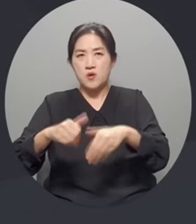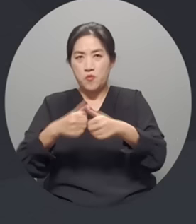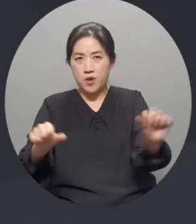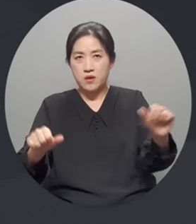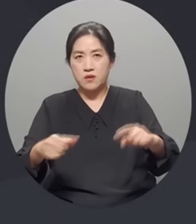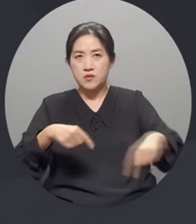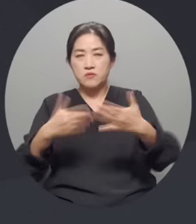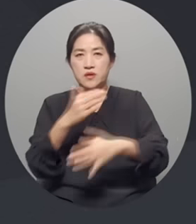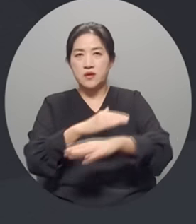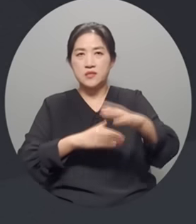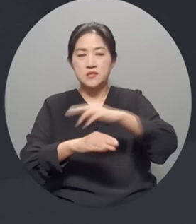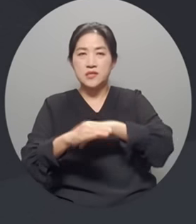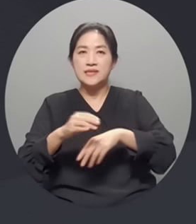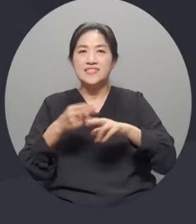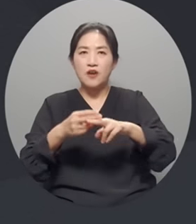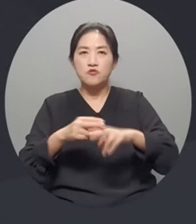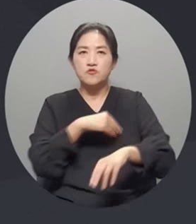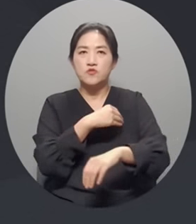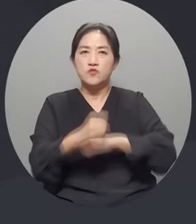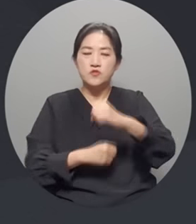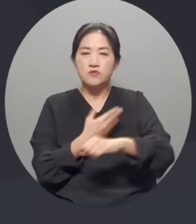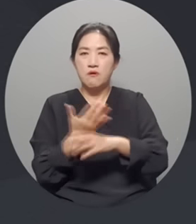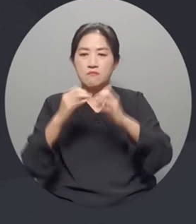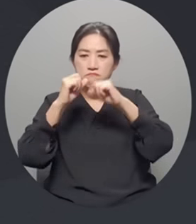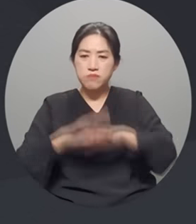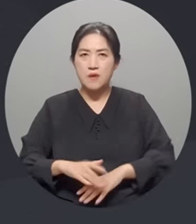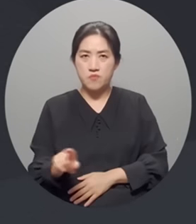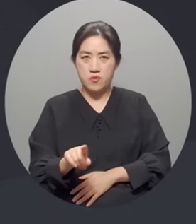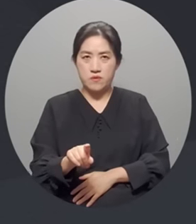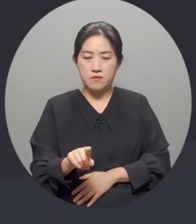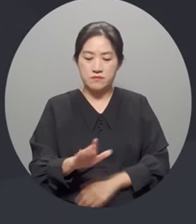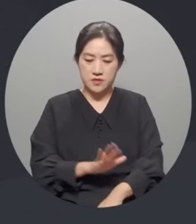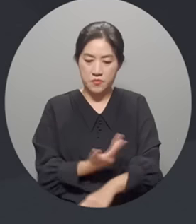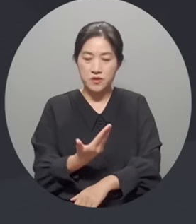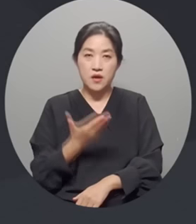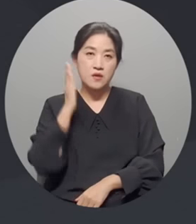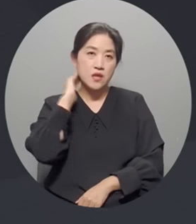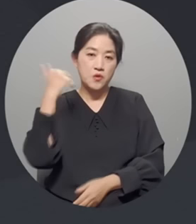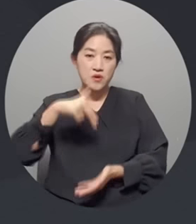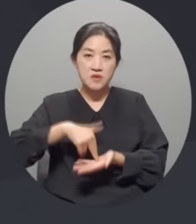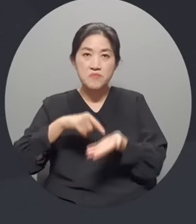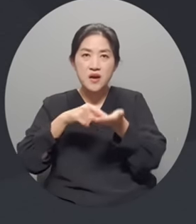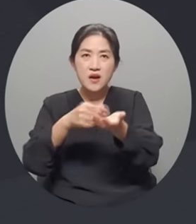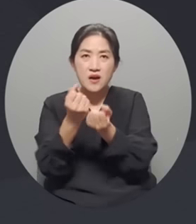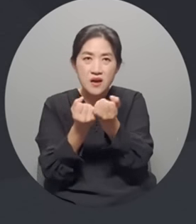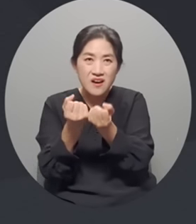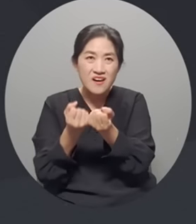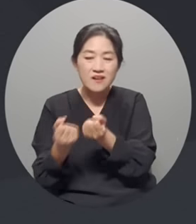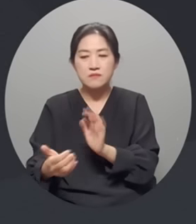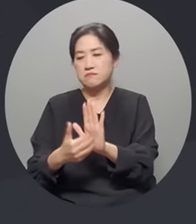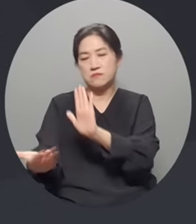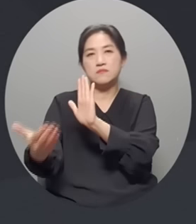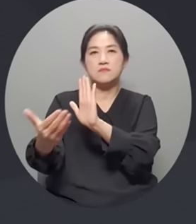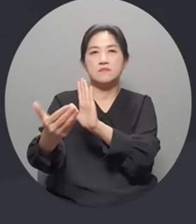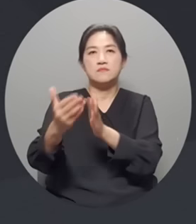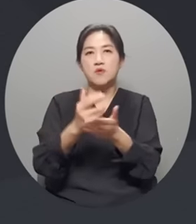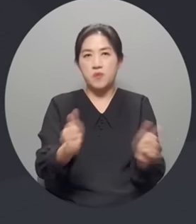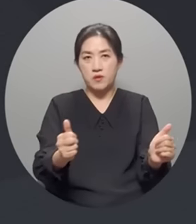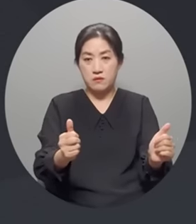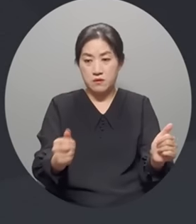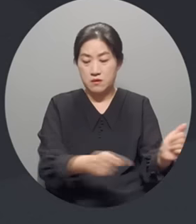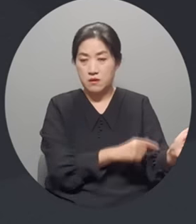정당의 자율성을 무력화시켰다고 했습니다. 대통령의 단순한 의견 개진이라는 주장도 받아들이지 않았습니다.